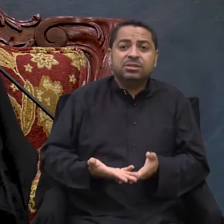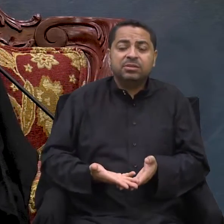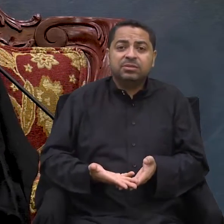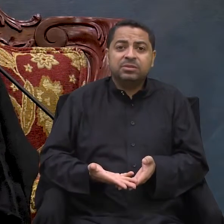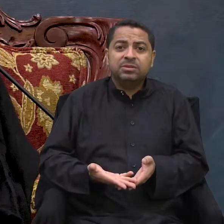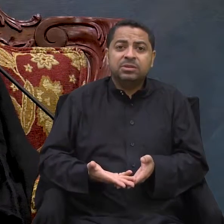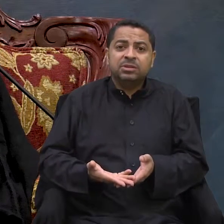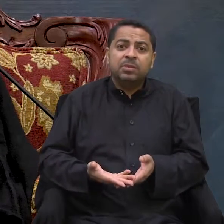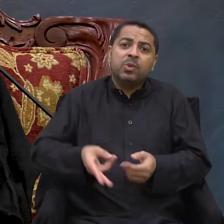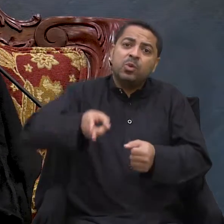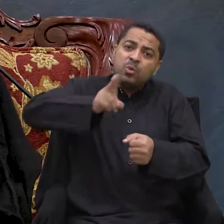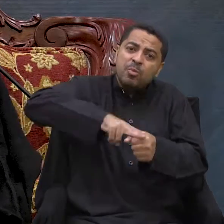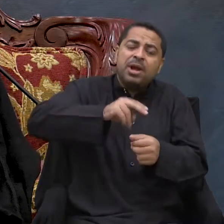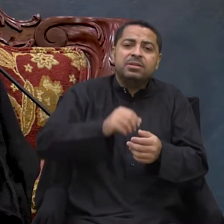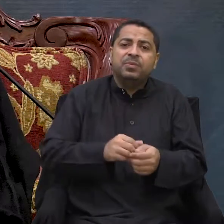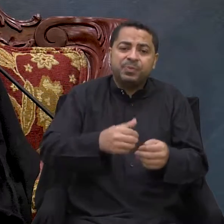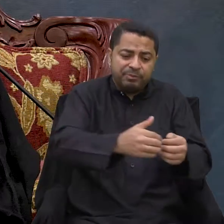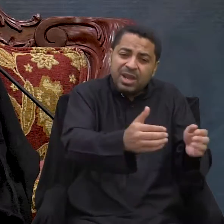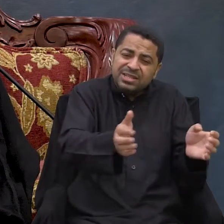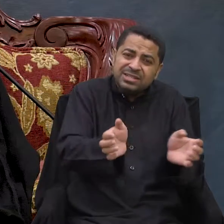أو أن بعض المسلمين